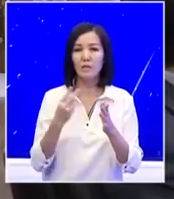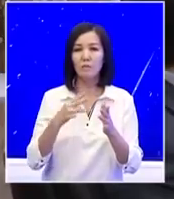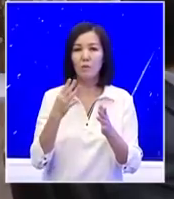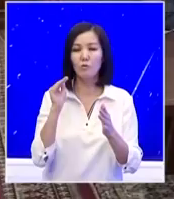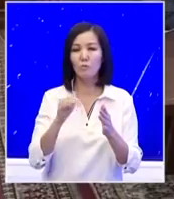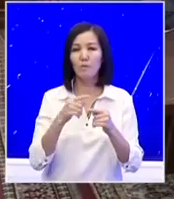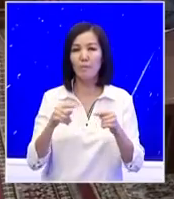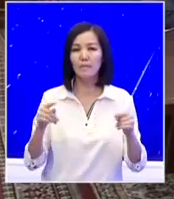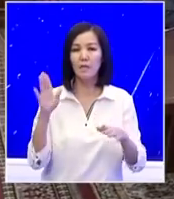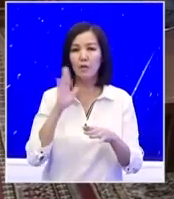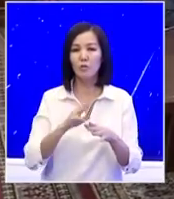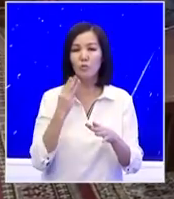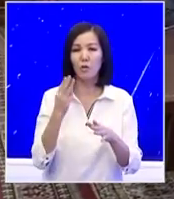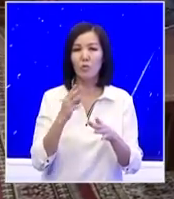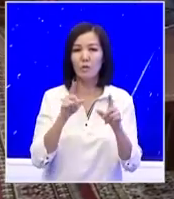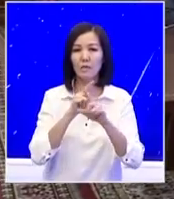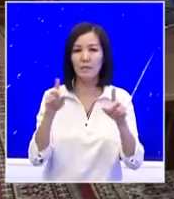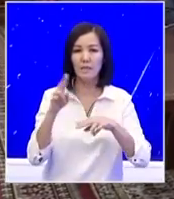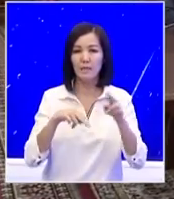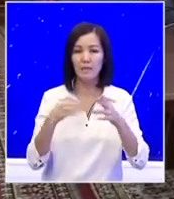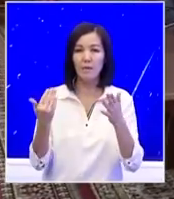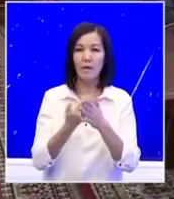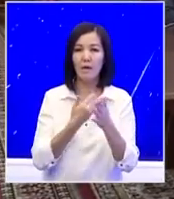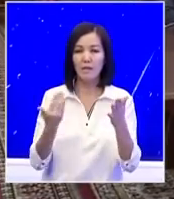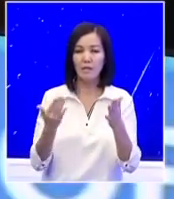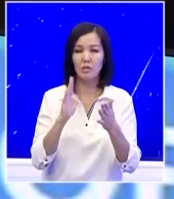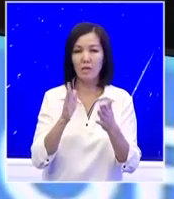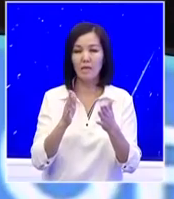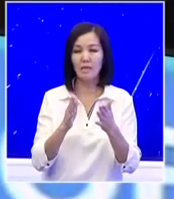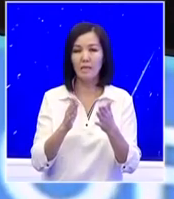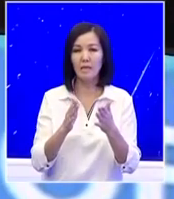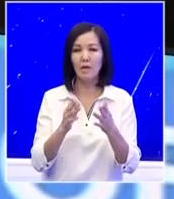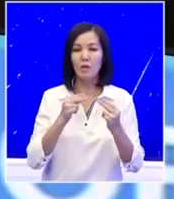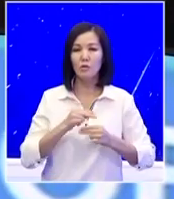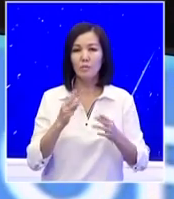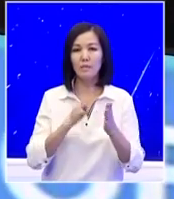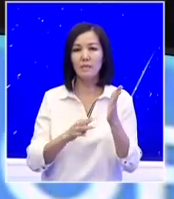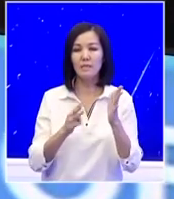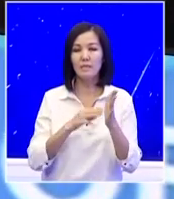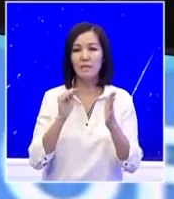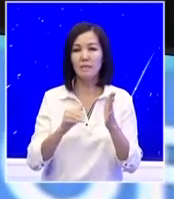мың өзге де су шаруашылық нысандары салынып, қайта жаңартылады. Бұл жұмыстар кезінде 88 мың